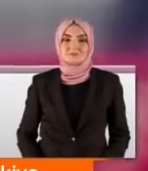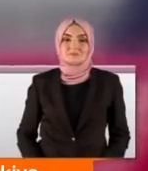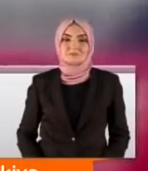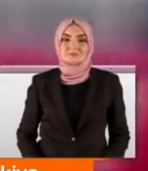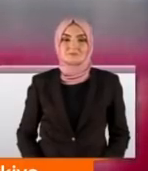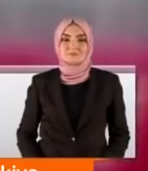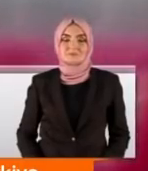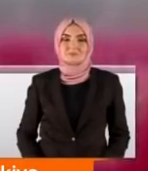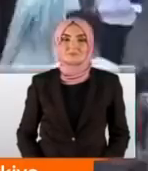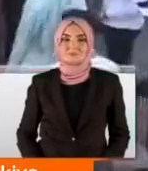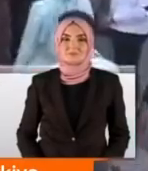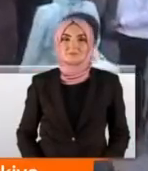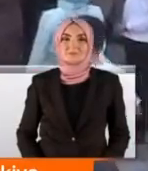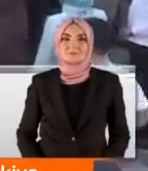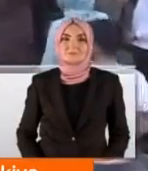denilmez.